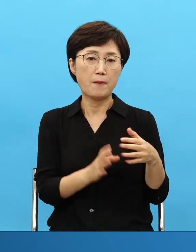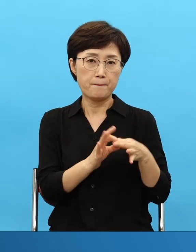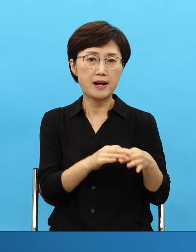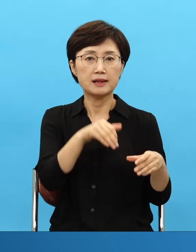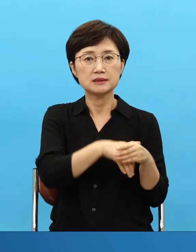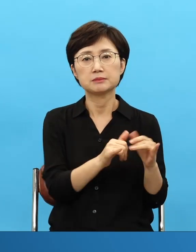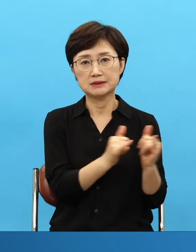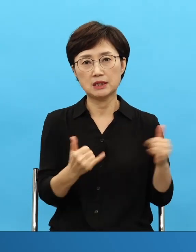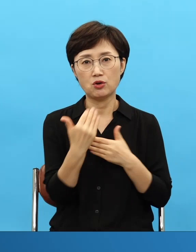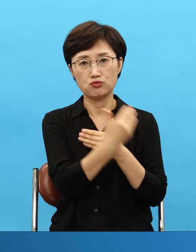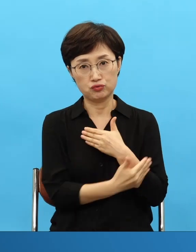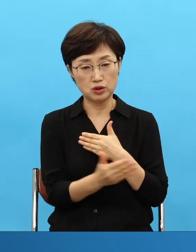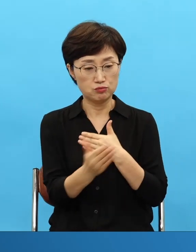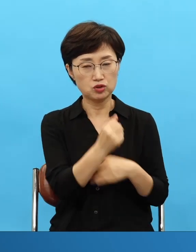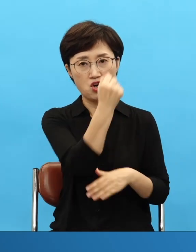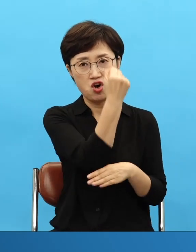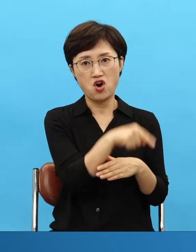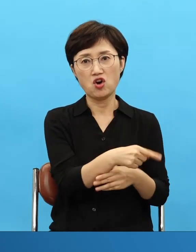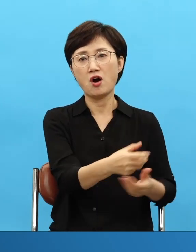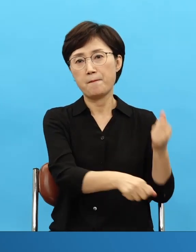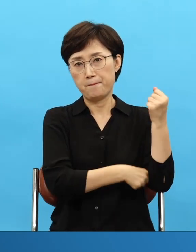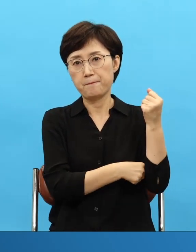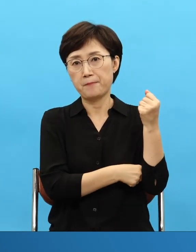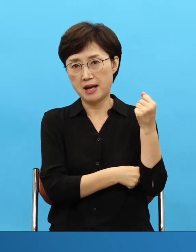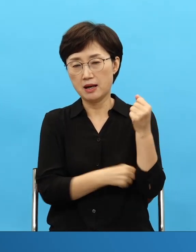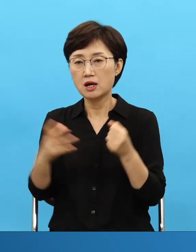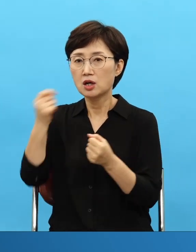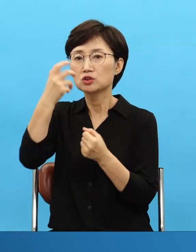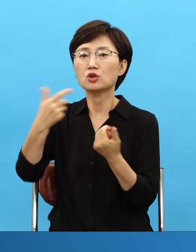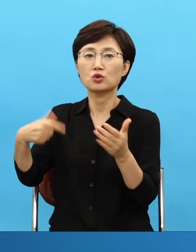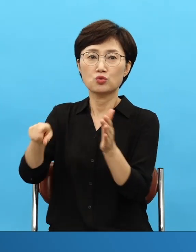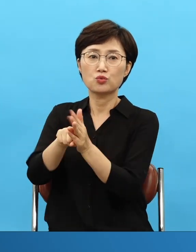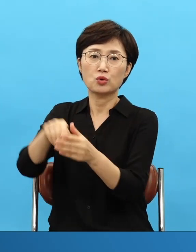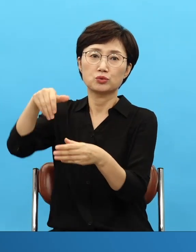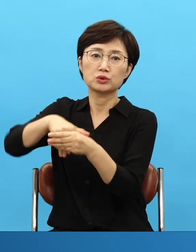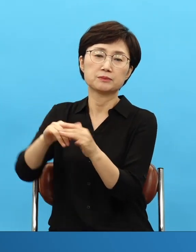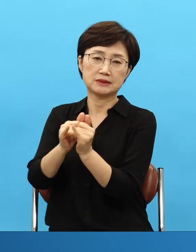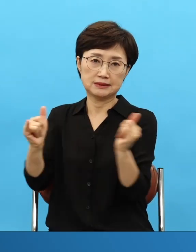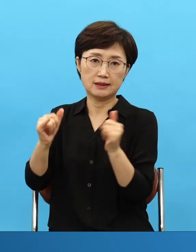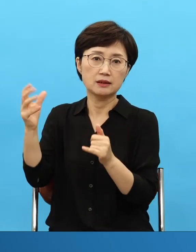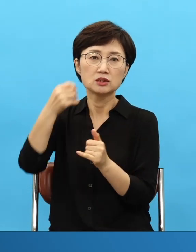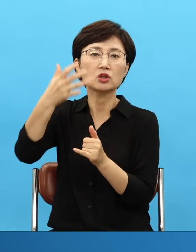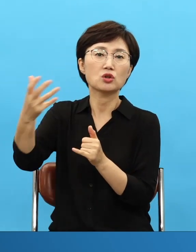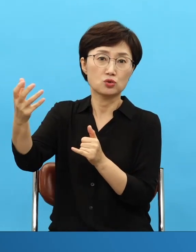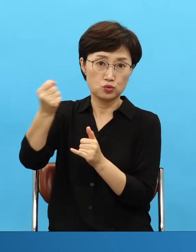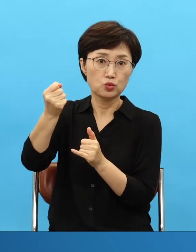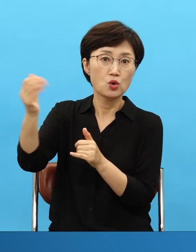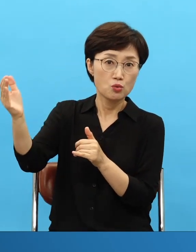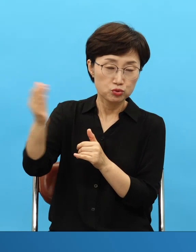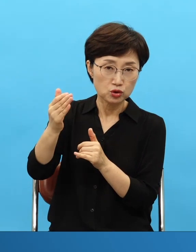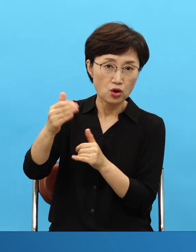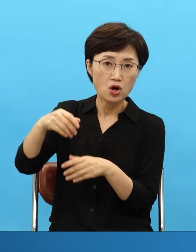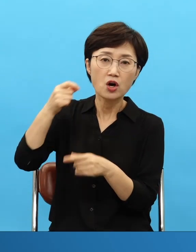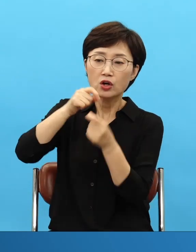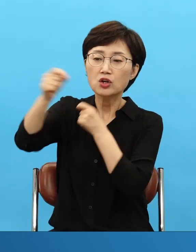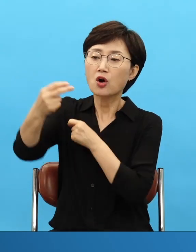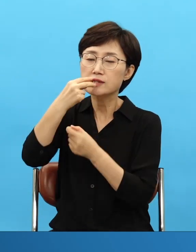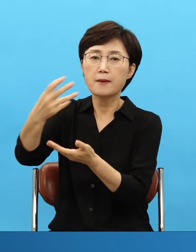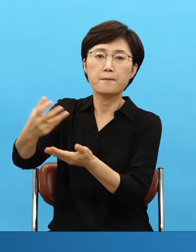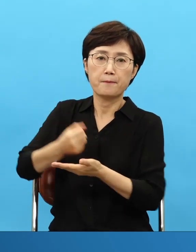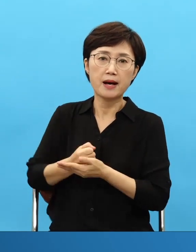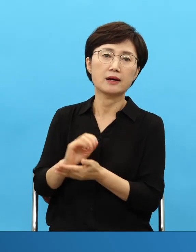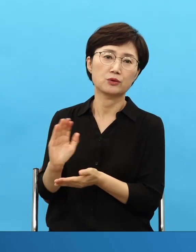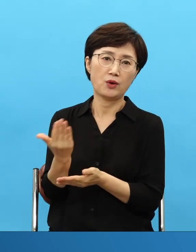위하여 심는 자는 육체로부터 썩어진 것을 거두고 성령을 위하여 심는 자는 성령으로부터